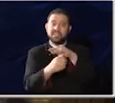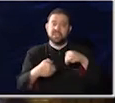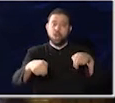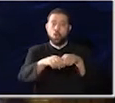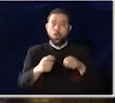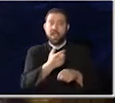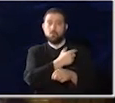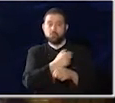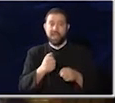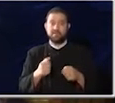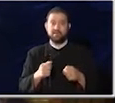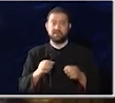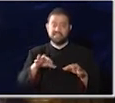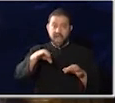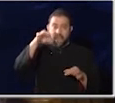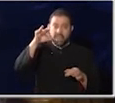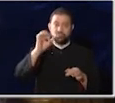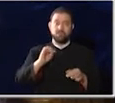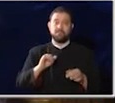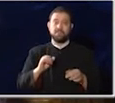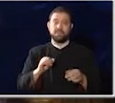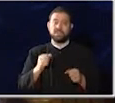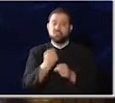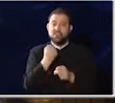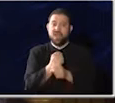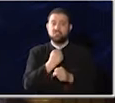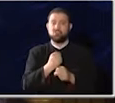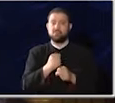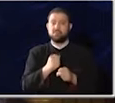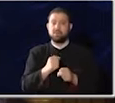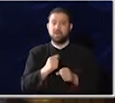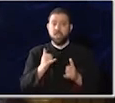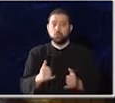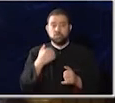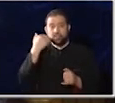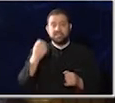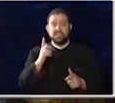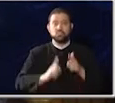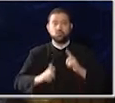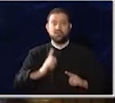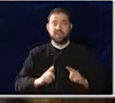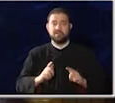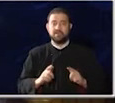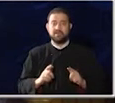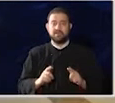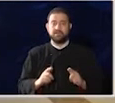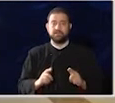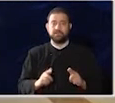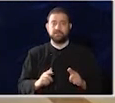că avem posibilitatea de a alege ce facem atunci când suferim. Cu